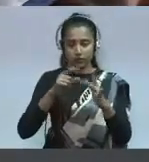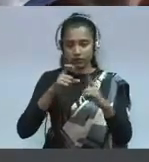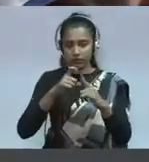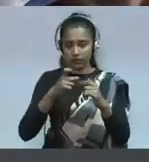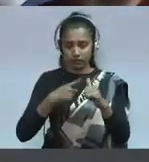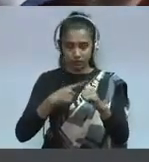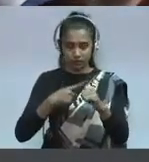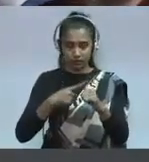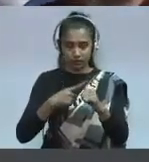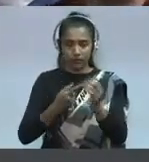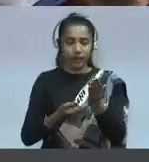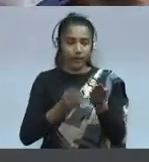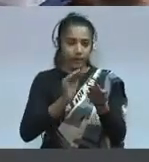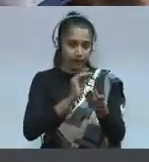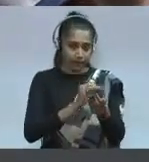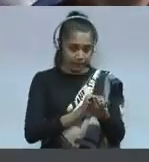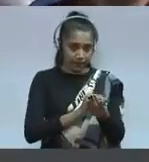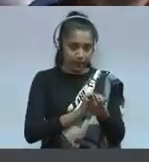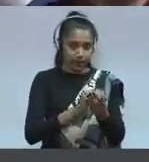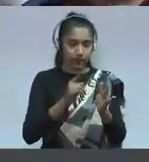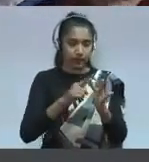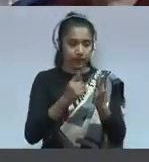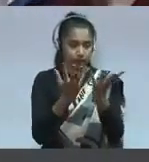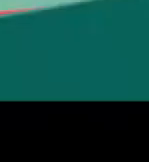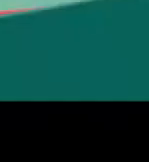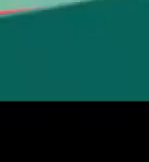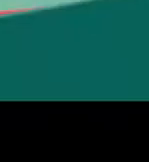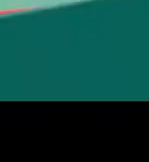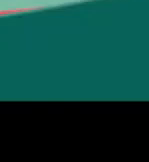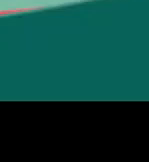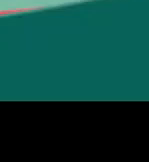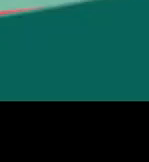භාණ්ඩාගාරික වරලත් ගණකාධිකාරී සුනිල් පෙරේරා,